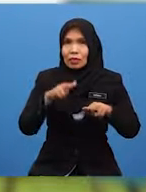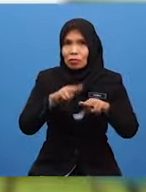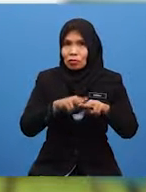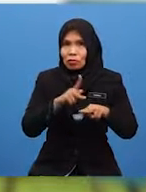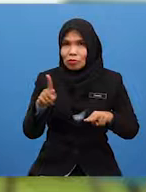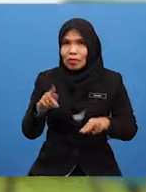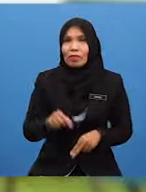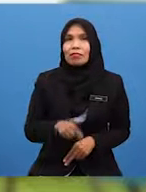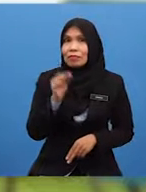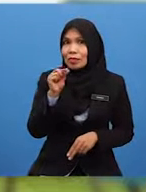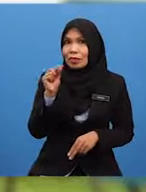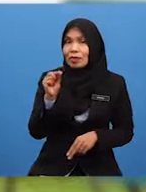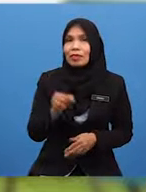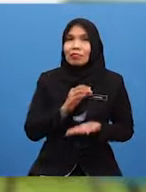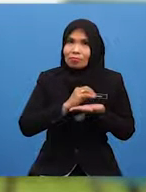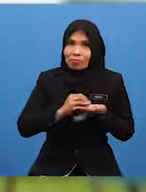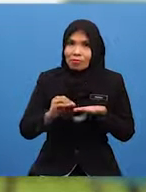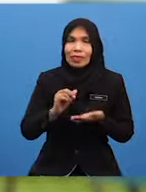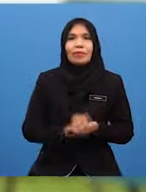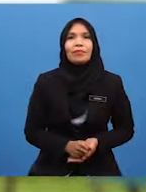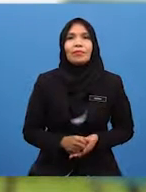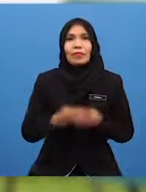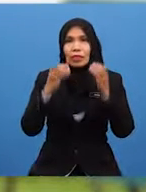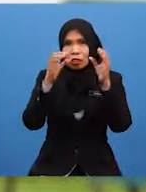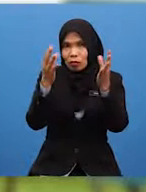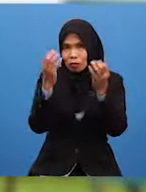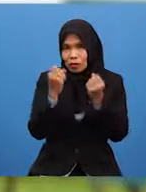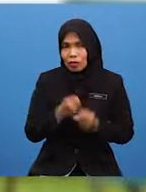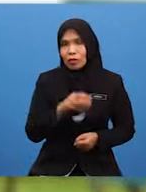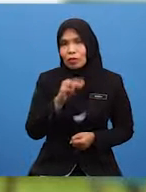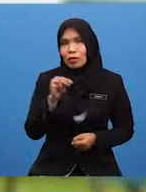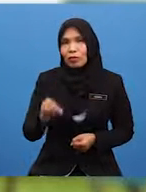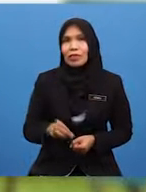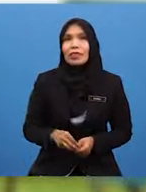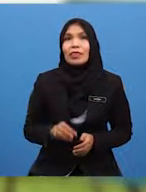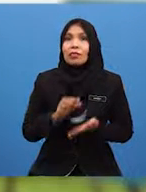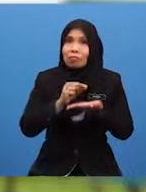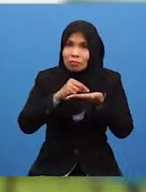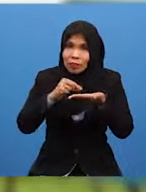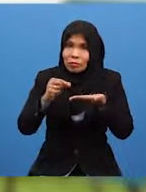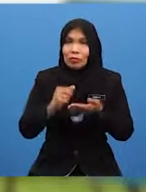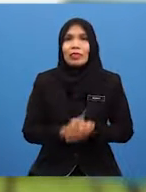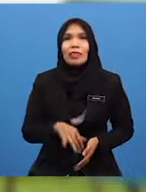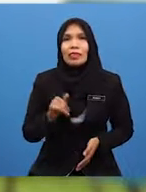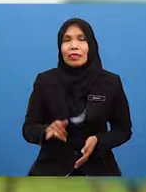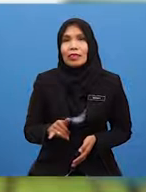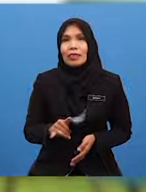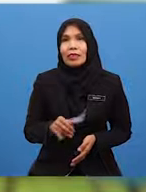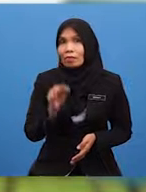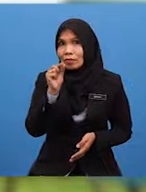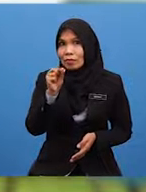titik-titik Braille. Cikgu mahu murid-murid menulis titik yang cikgu